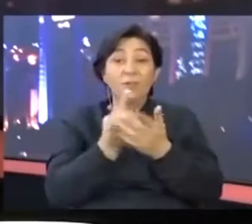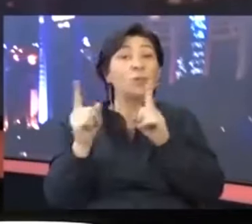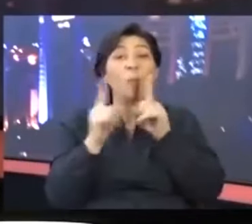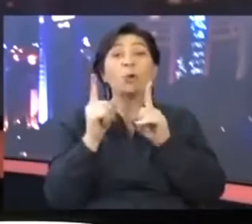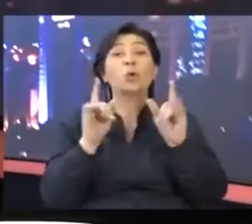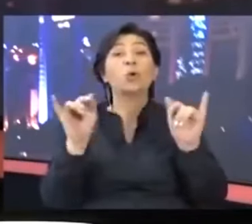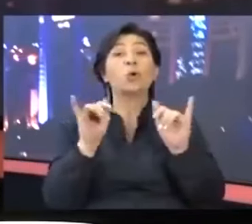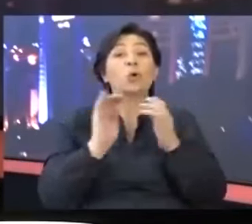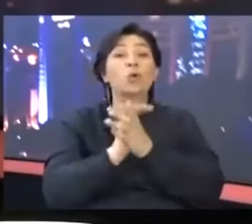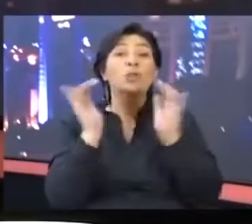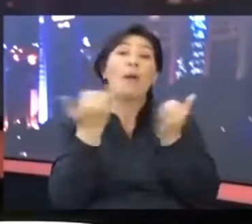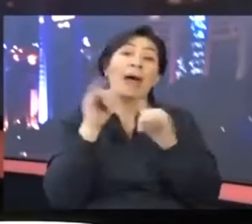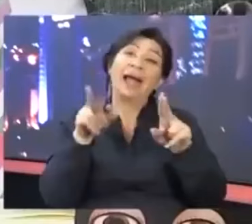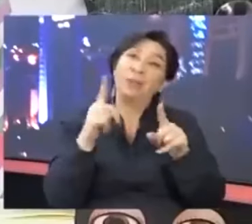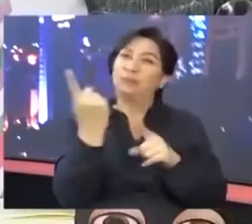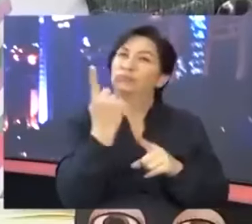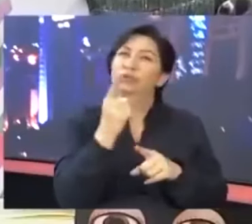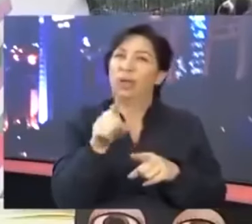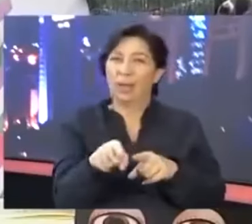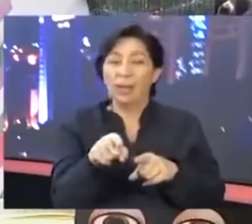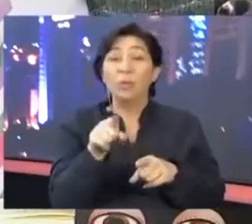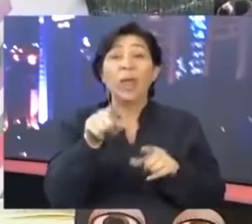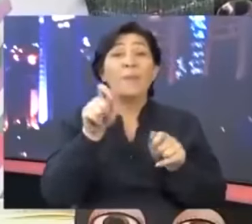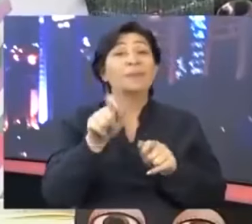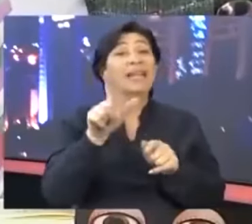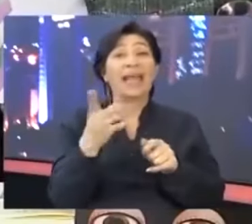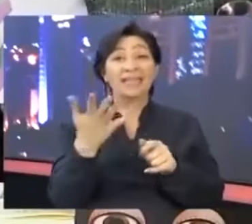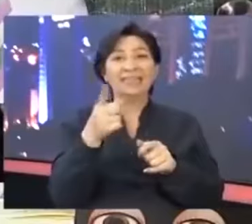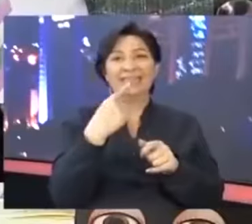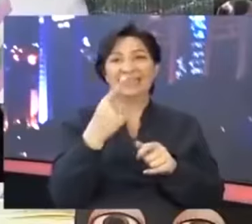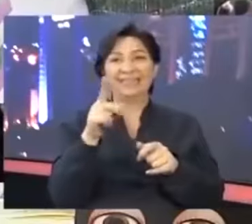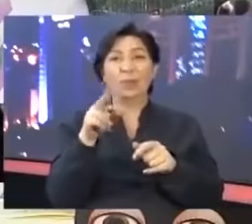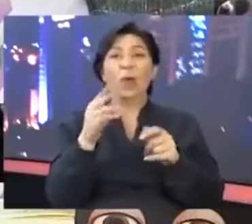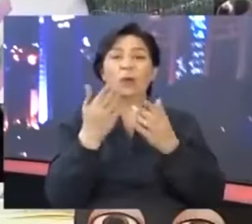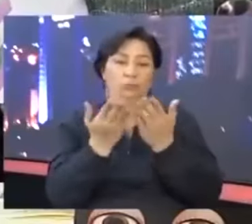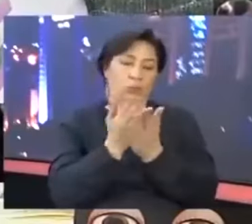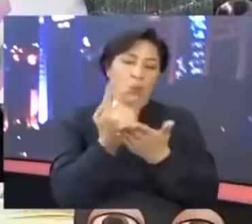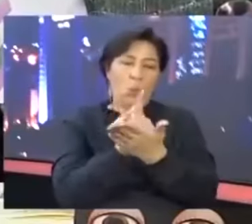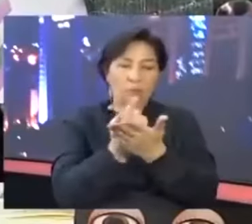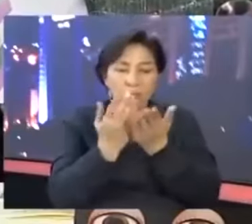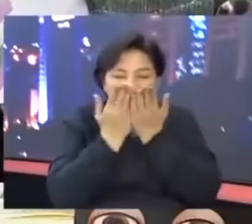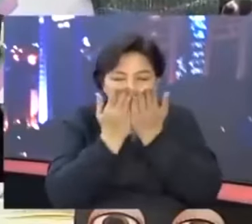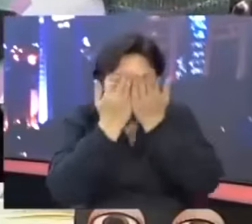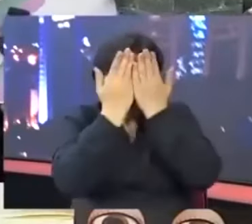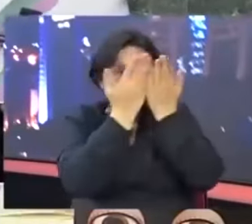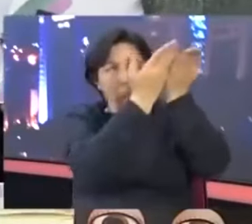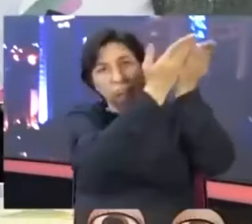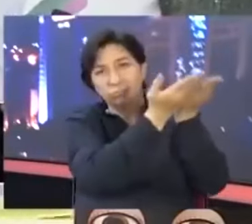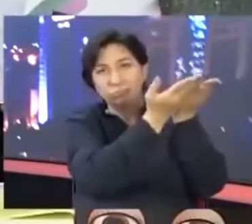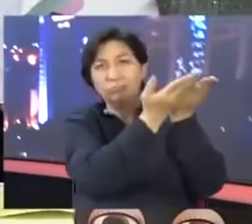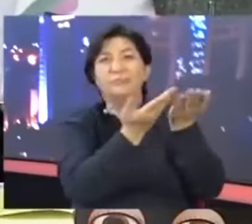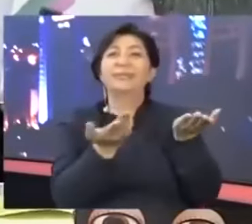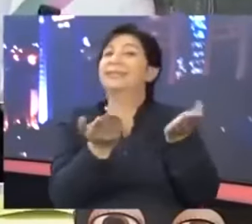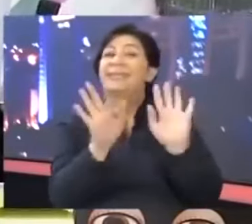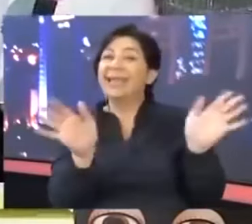kutlamak gibi bir şey ama burada yapılması gerekli şey ne Aslında sizin dediğiniz gibi işte Kur'an'ı öpüp de oralarda tutarak Kur'an'a